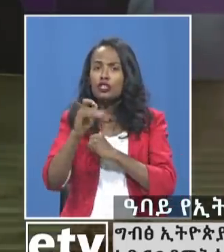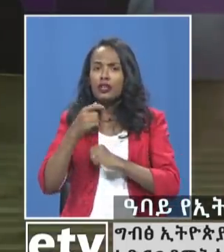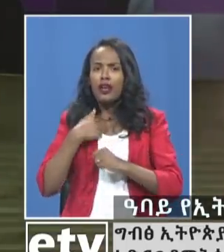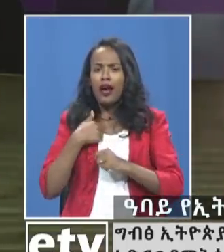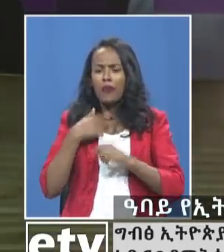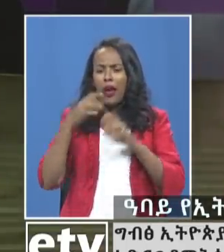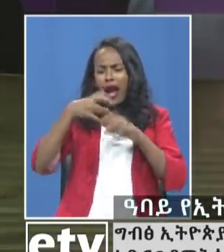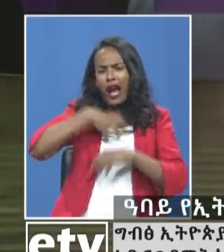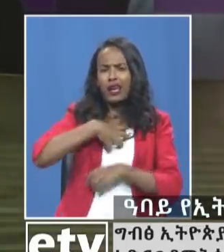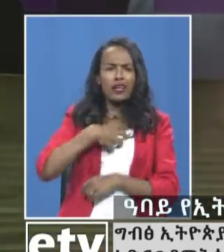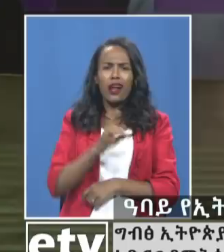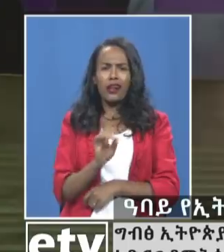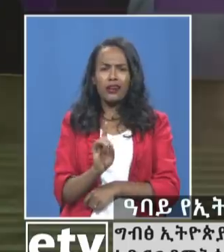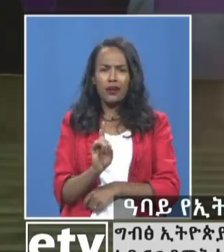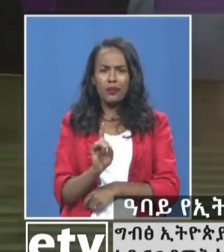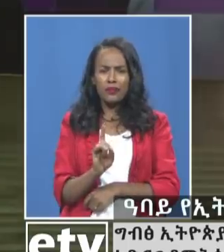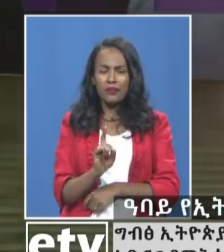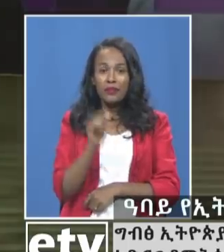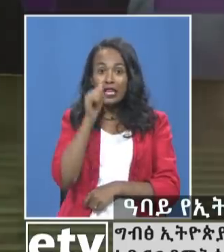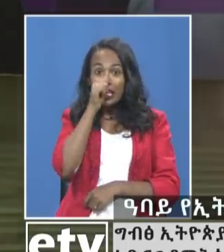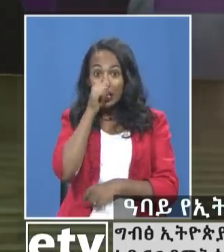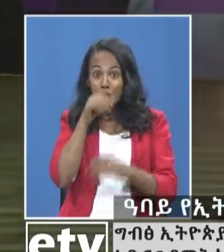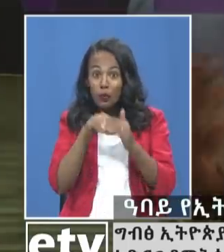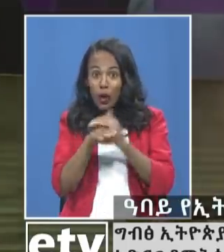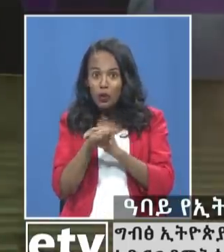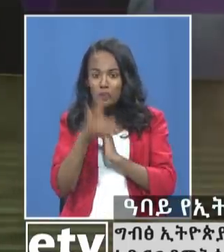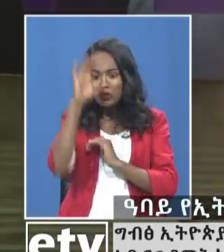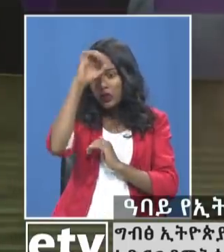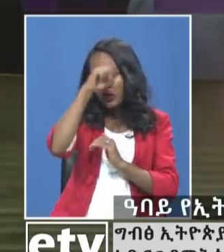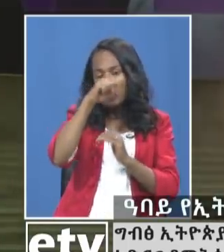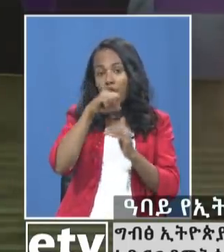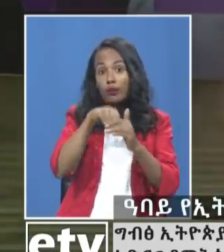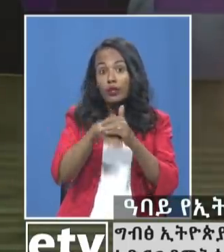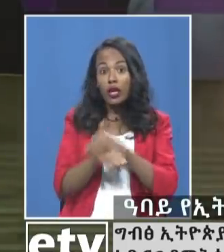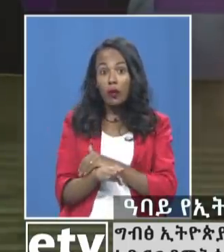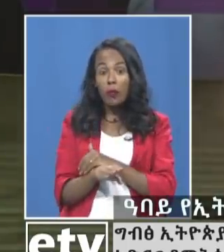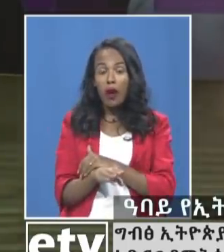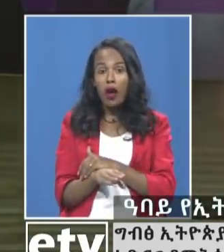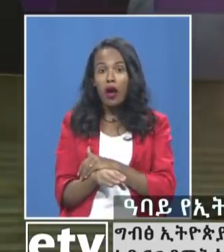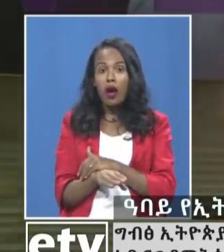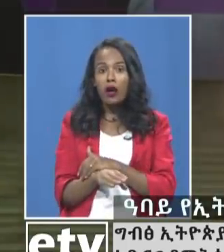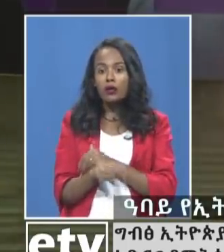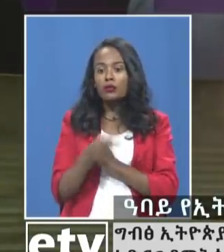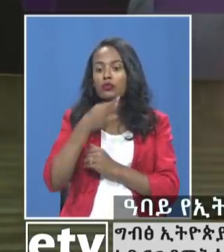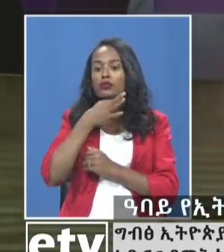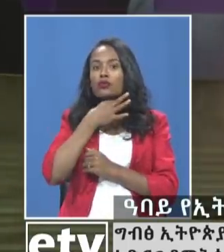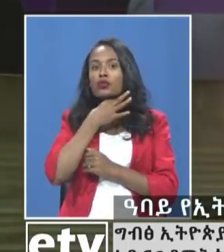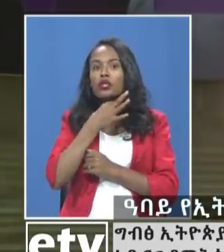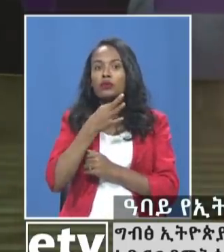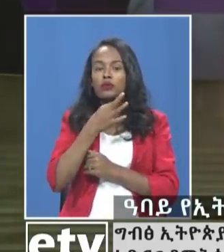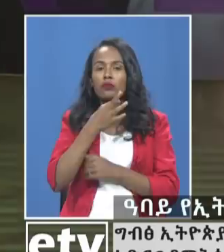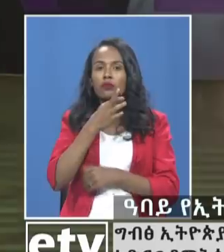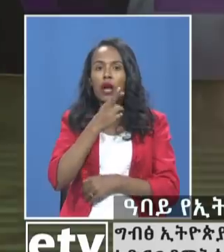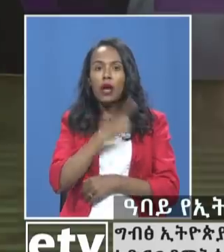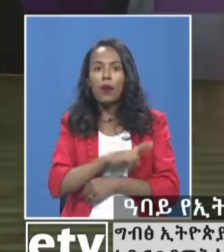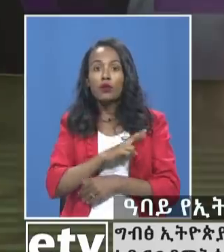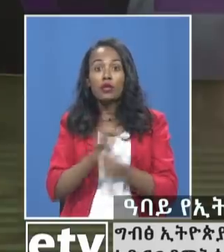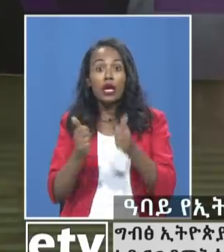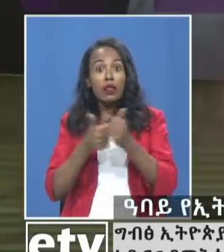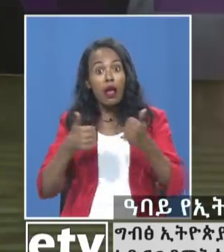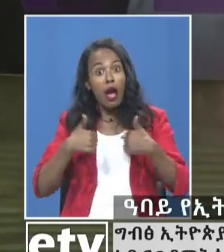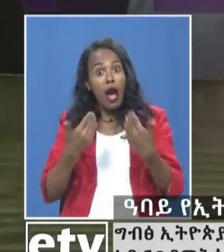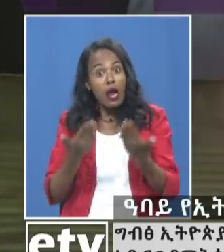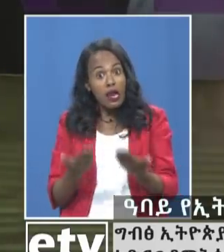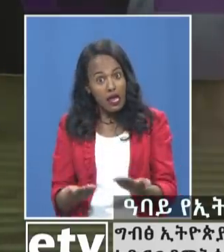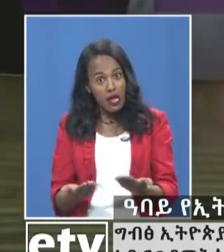የሚያቃቅረንም አይደለም። ኢትዮጵያ ውስጥም ኮንሲደረብል የሆነ የሙስሊም ሃይማኖት ተከታይ ነው አይደለም ያለው። ያ